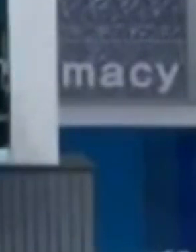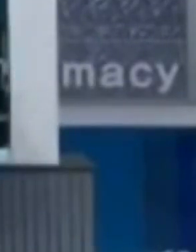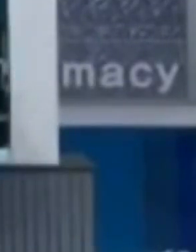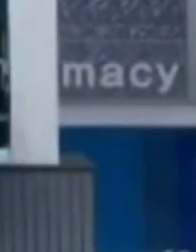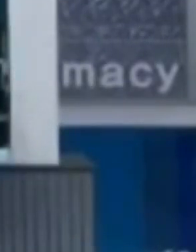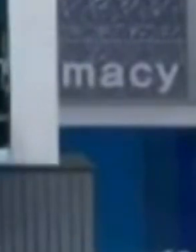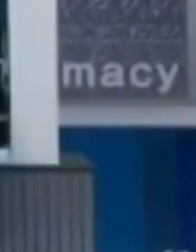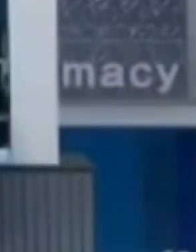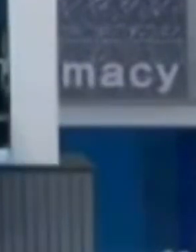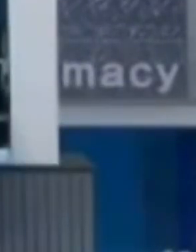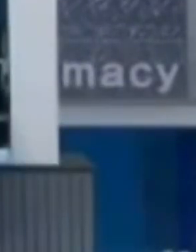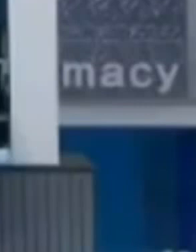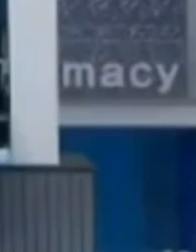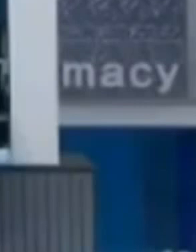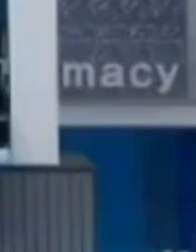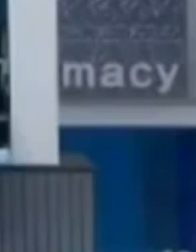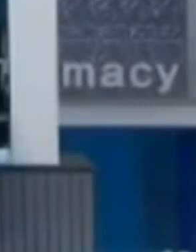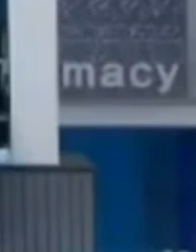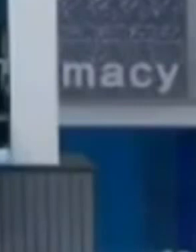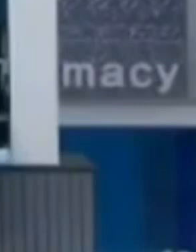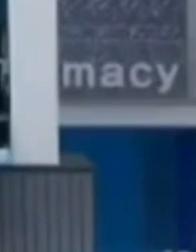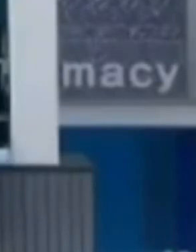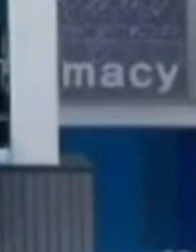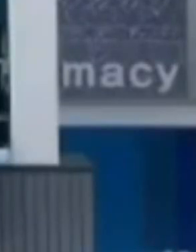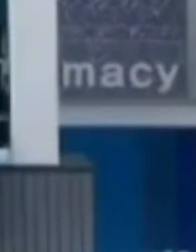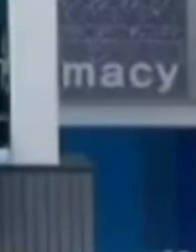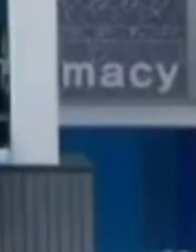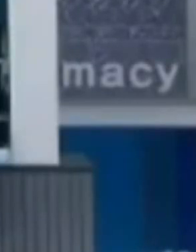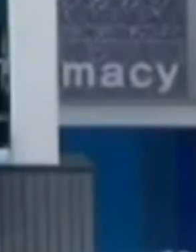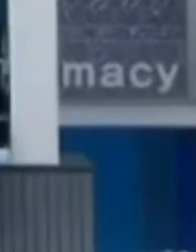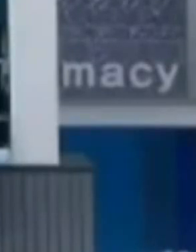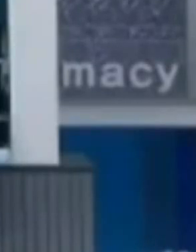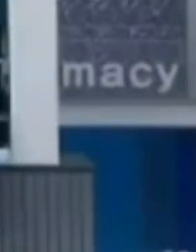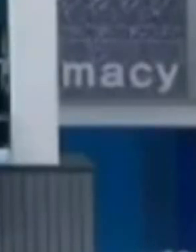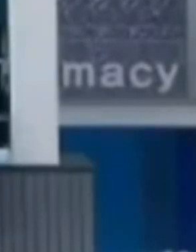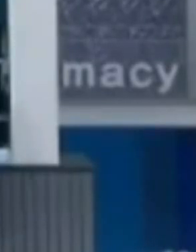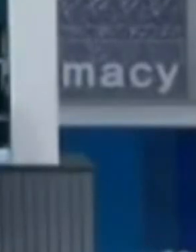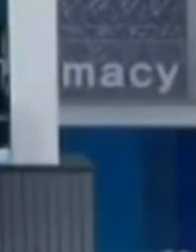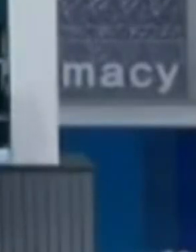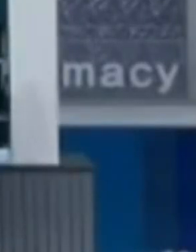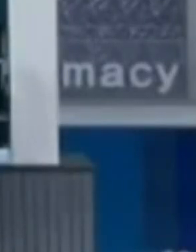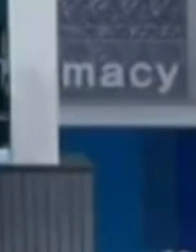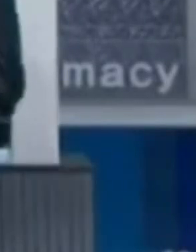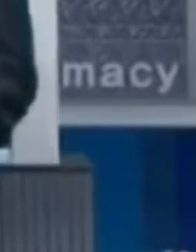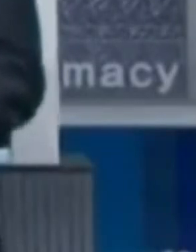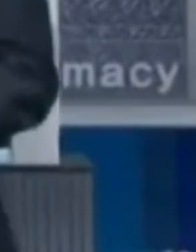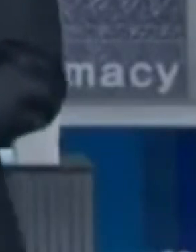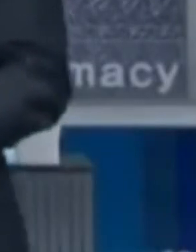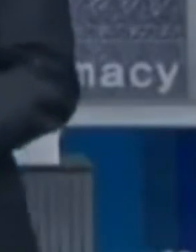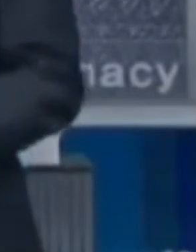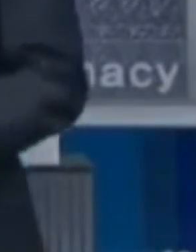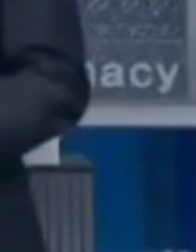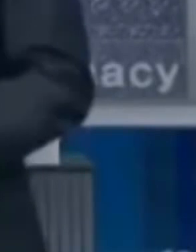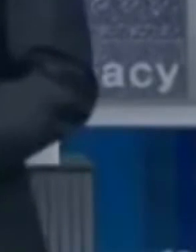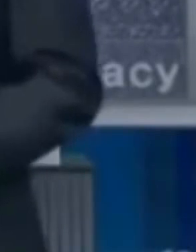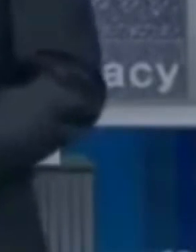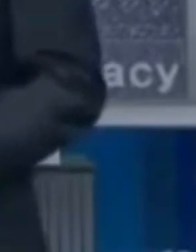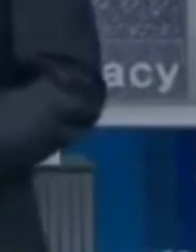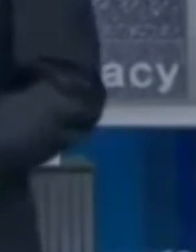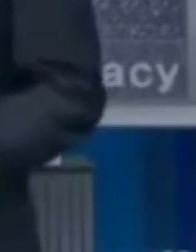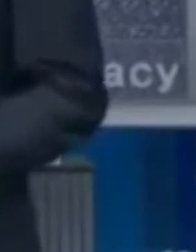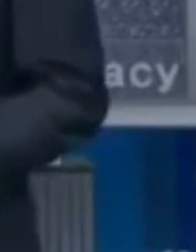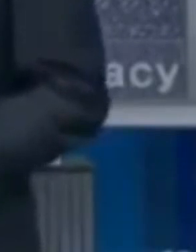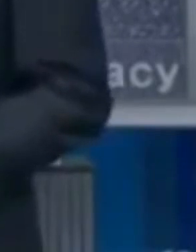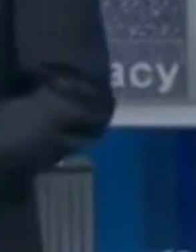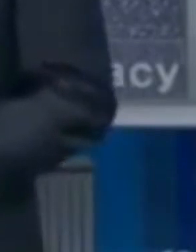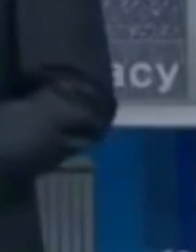무장한 이분들의 생각이 쭉쭉쭉쭉 인터넷을 통해 전파되도록 예. 그런 계획을 댓글 부대를 운영했다는 거죠. 그것이